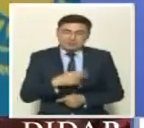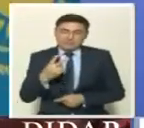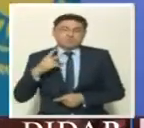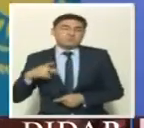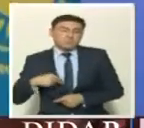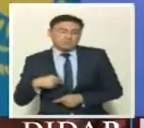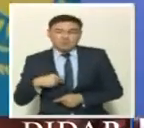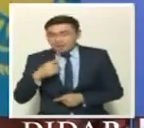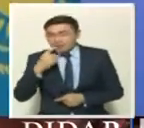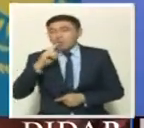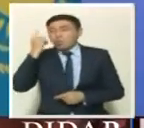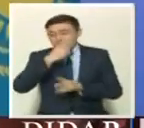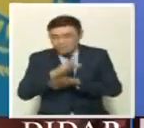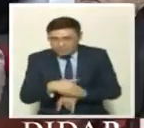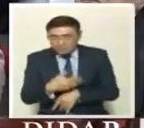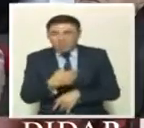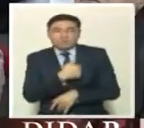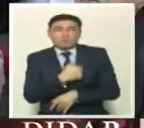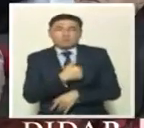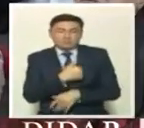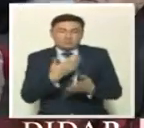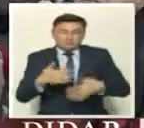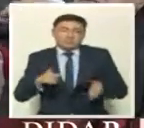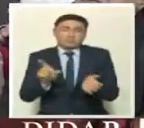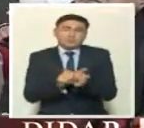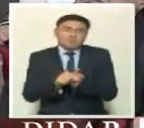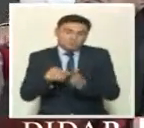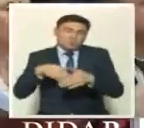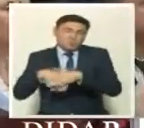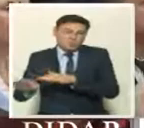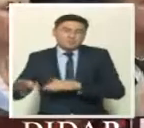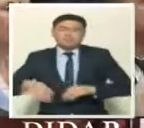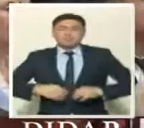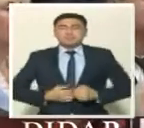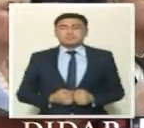год он планирует уйти на заслуженный отдых и посвятить себя внукам